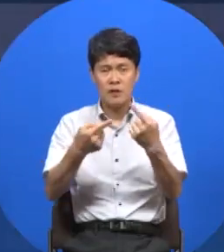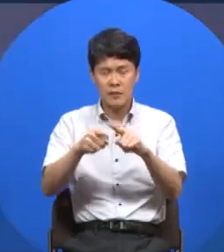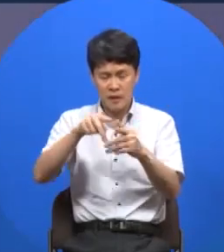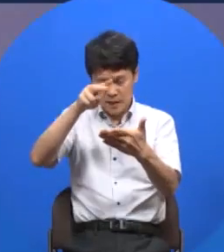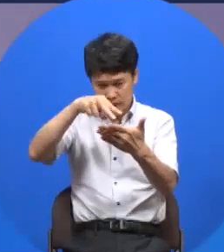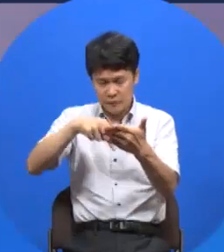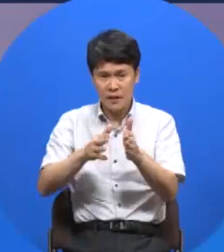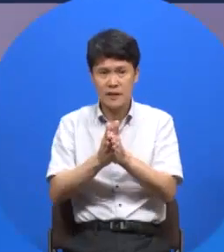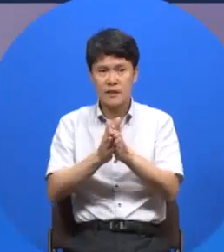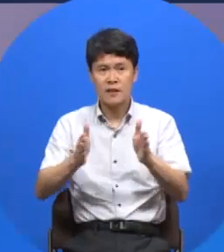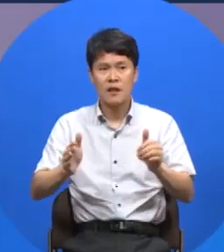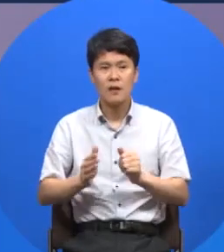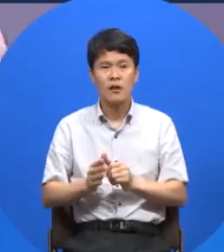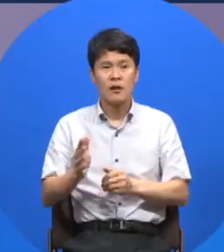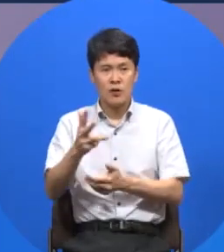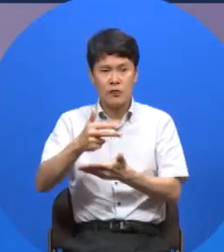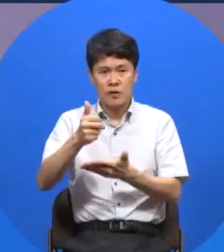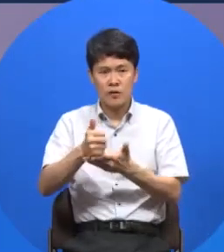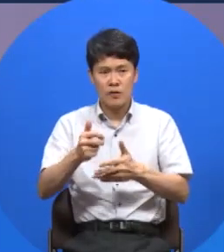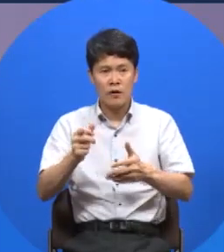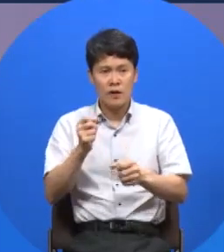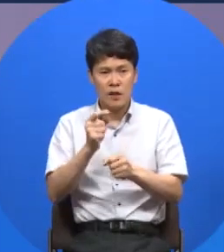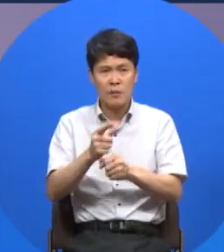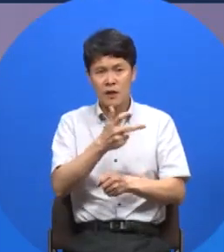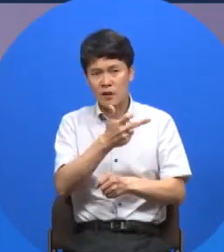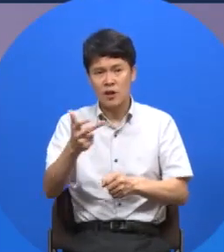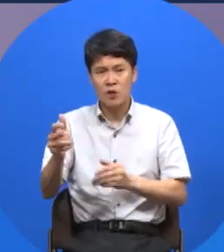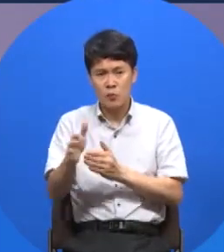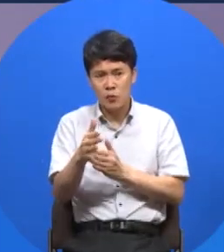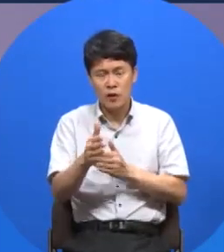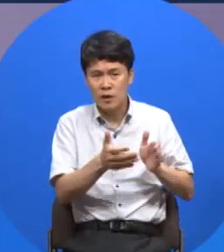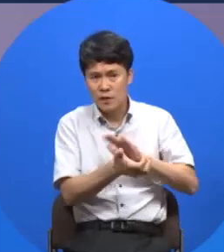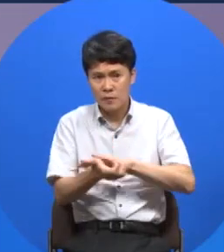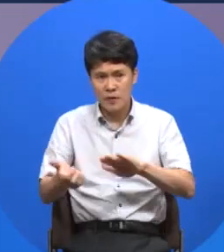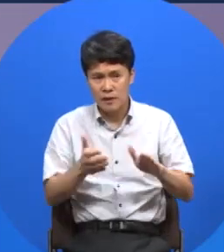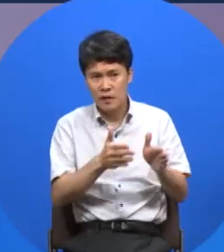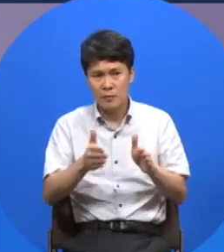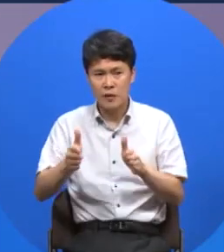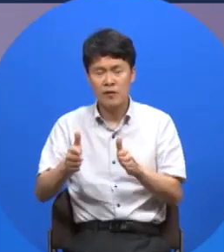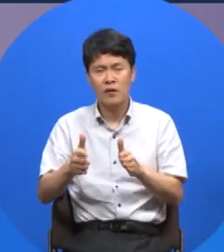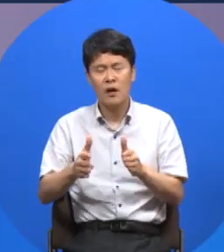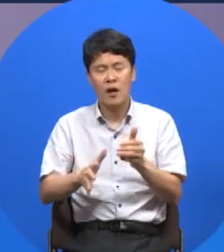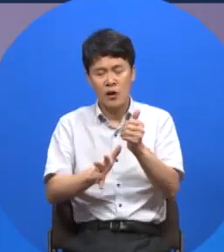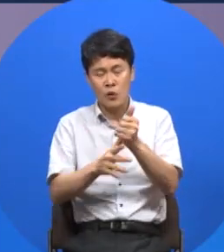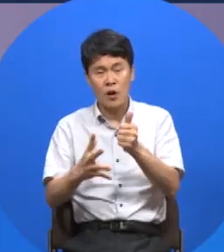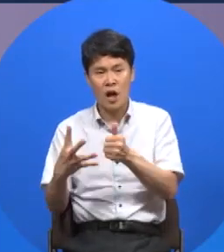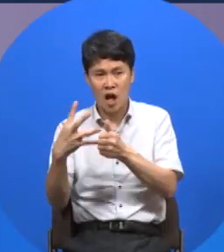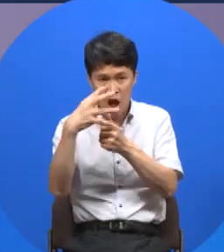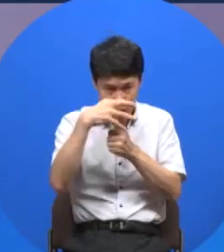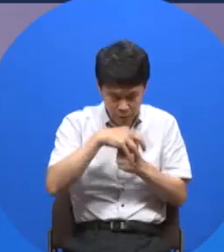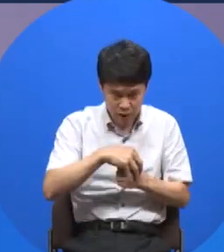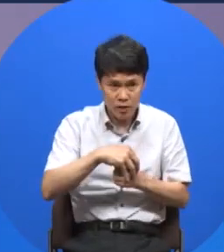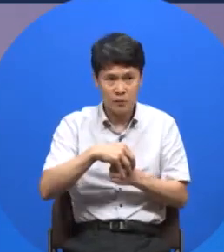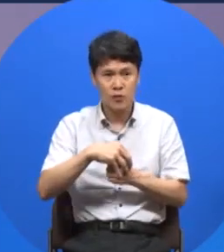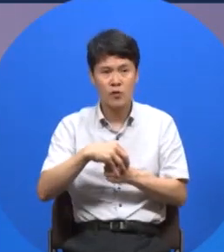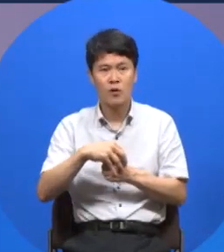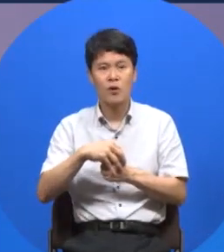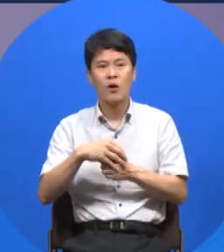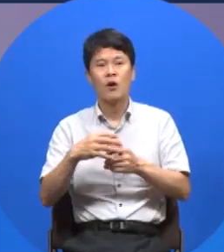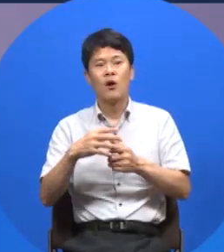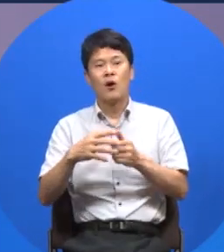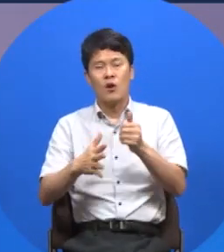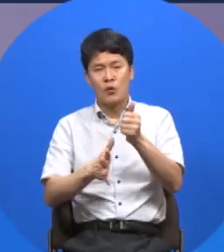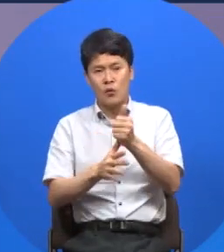읽겠습니다. 다 같이 시작. 여호와께서 이미 큰 물고기를 예비하사 요나를 삼키게 하셨으므로